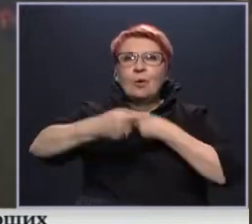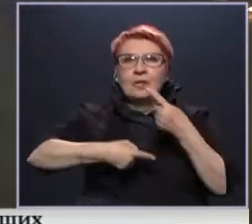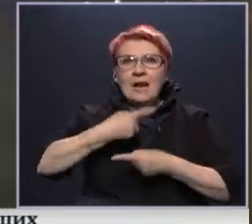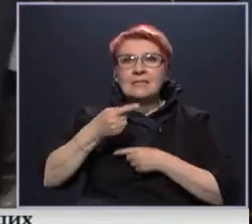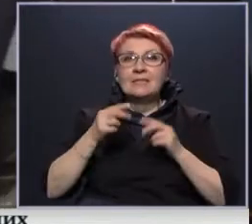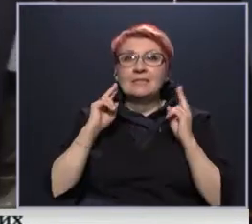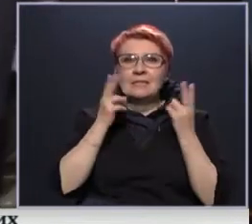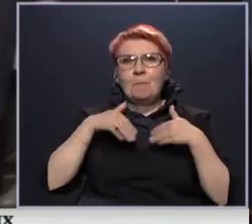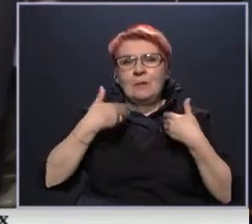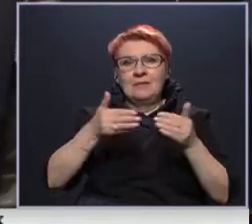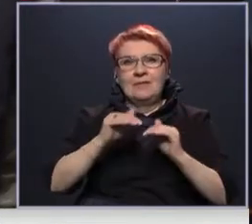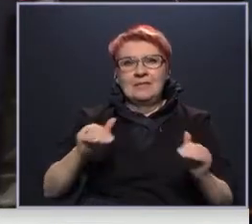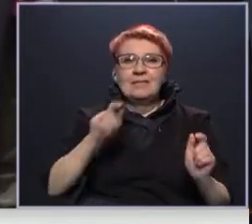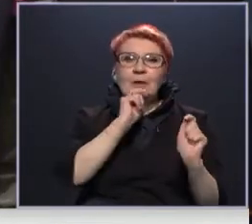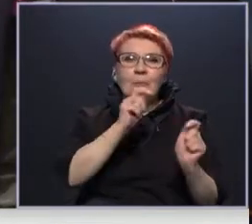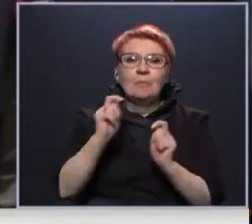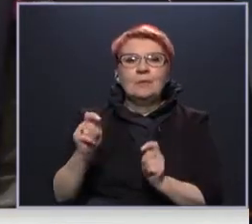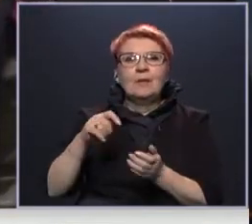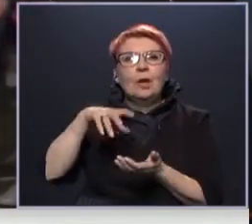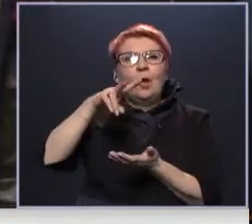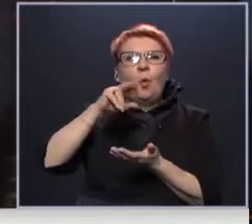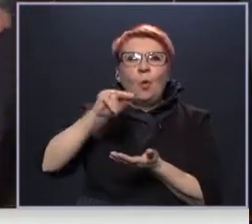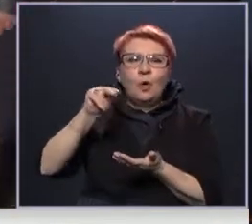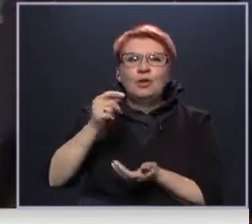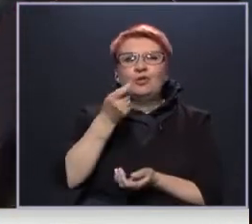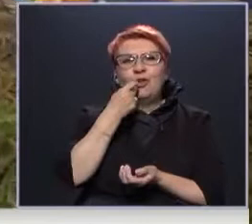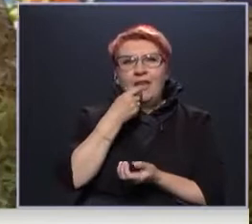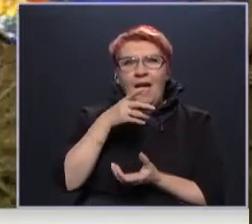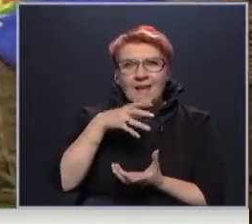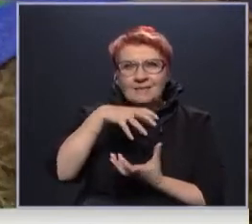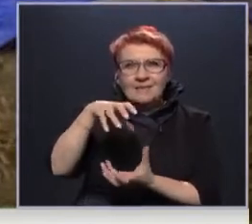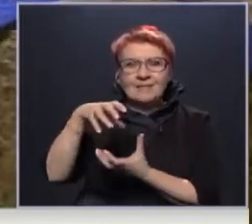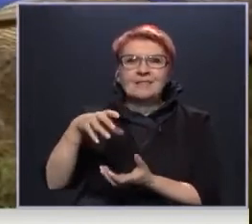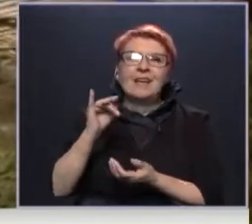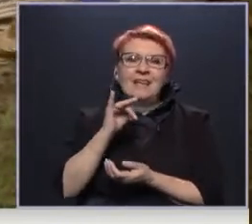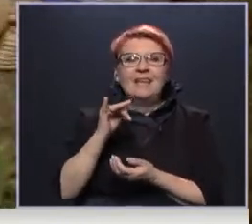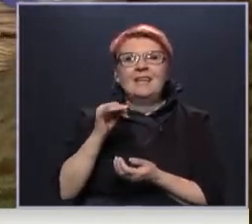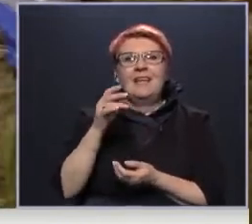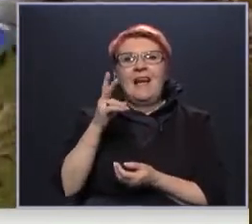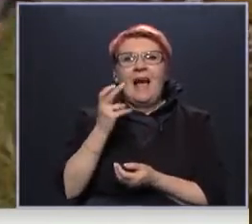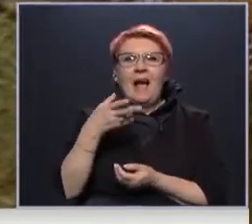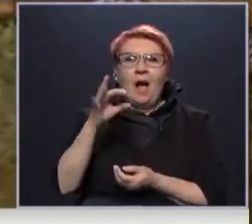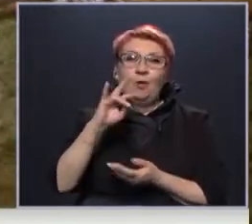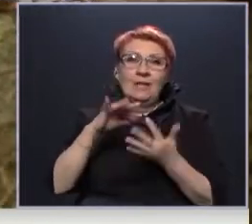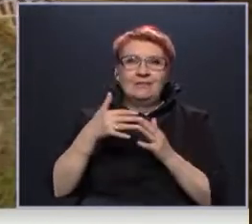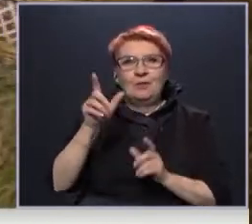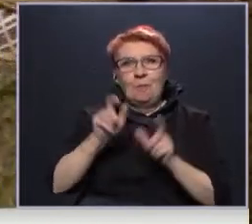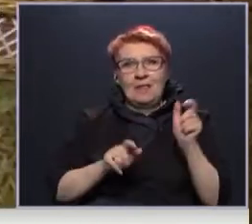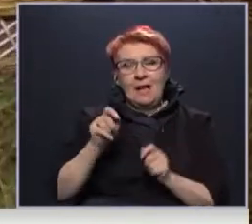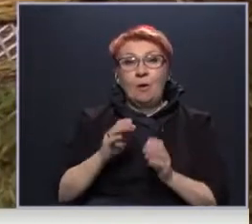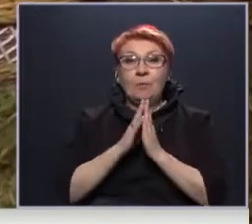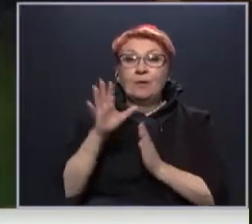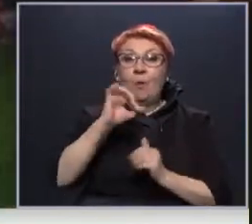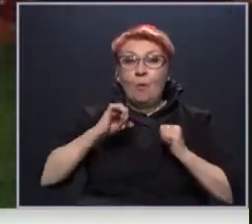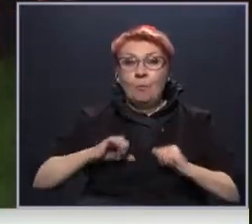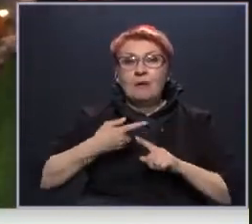с праздником детей. Им подарили куличи, пасхальные яйца и угостили какао на деревенском молоке. Кроме молитвы о мире,